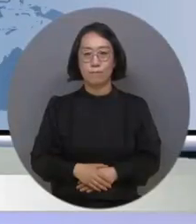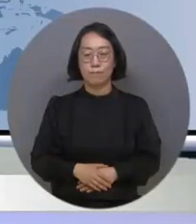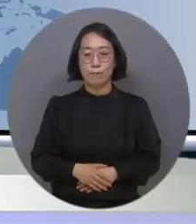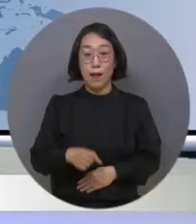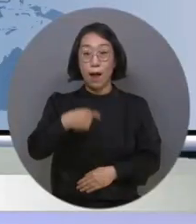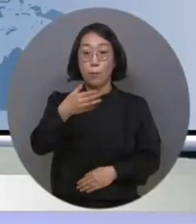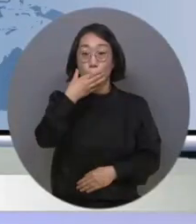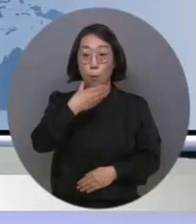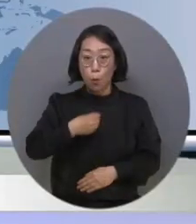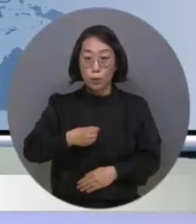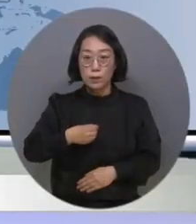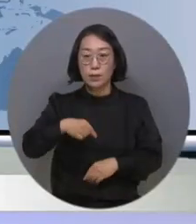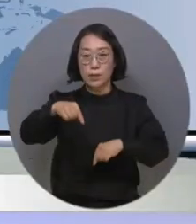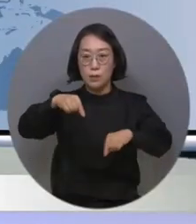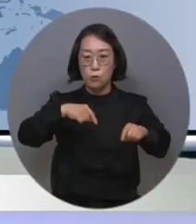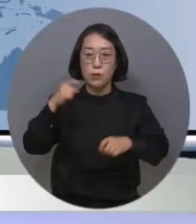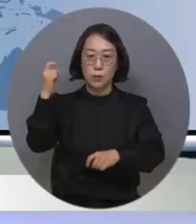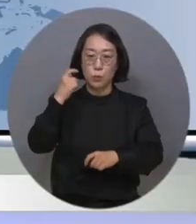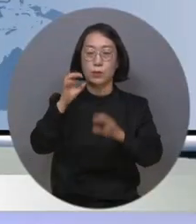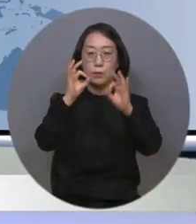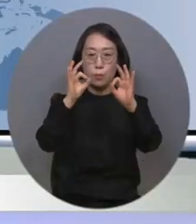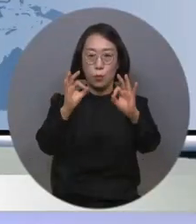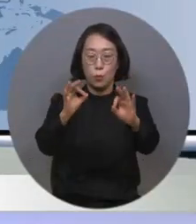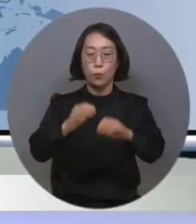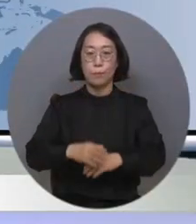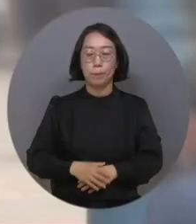이어서 복지계 정책 소식 만나보겠습니다.